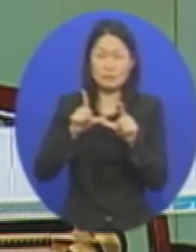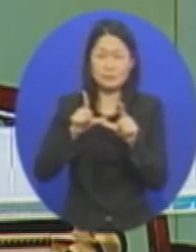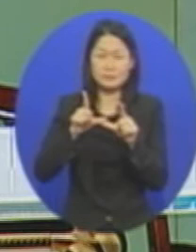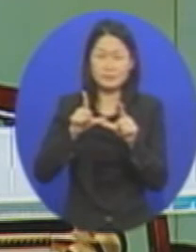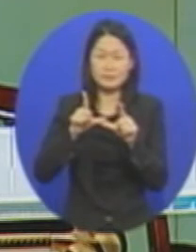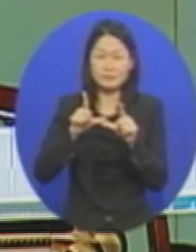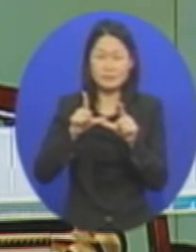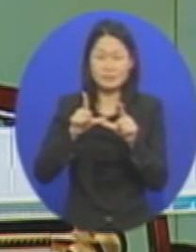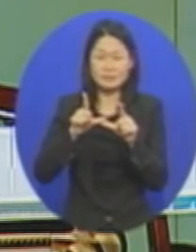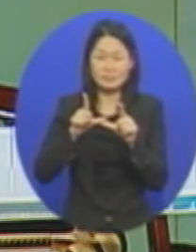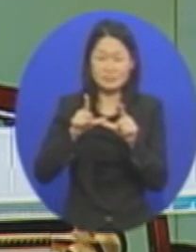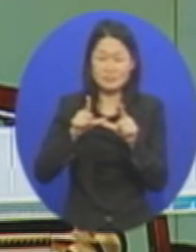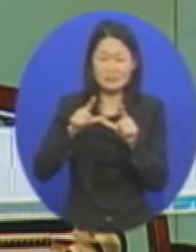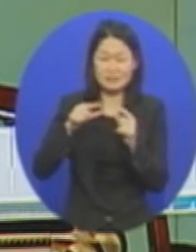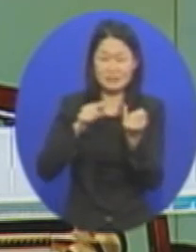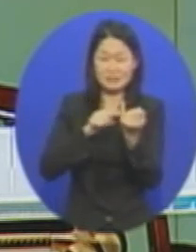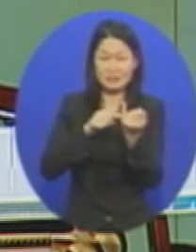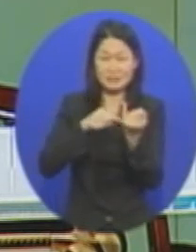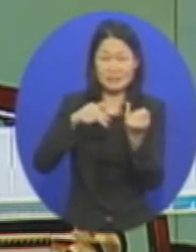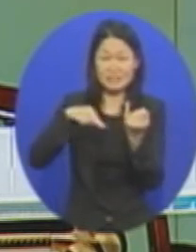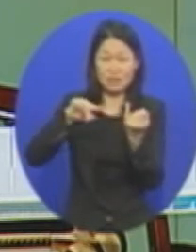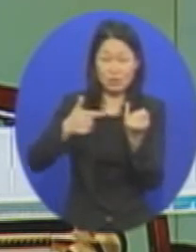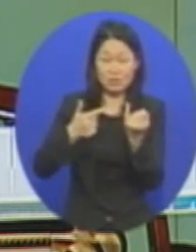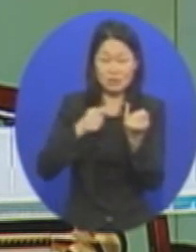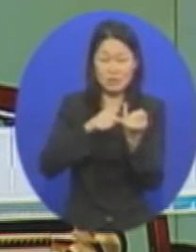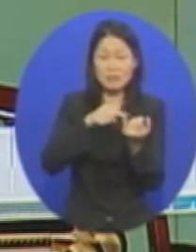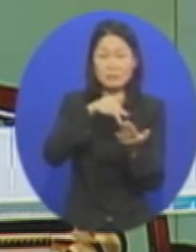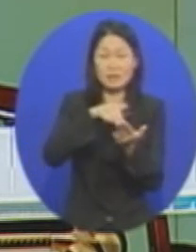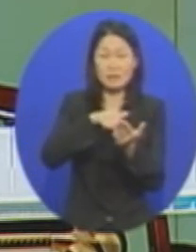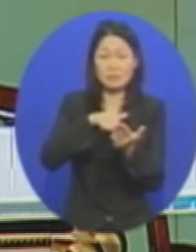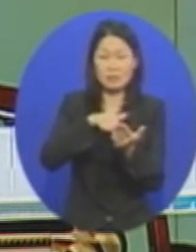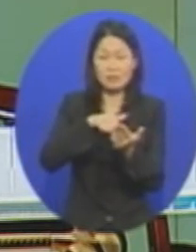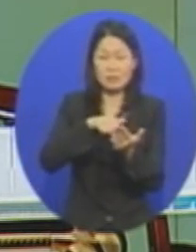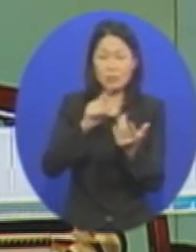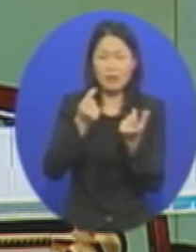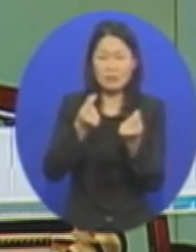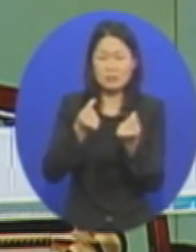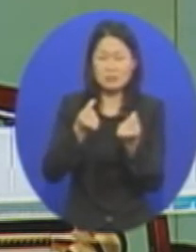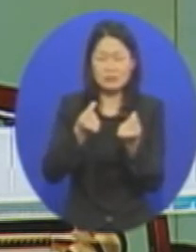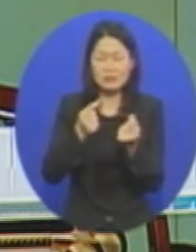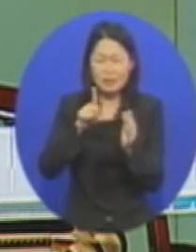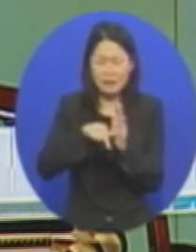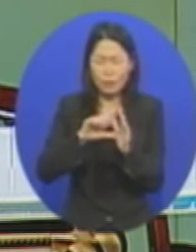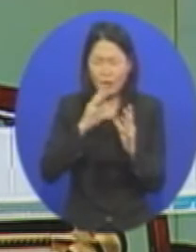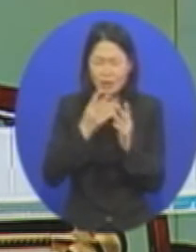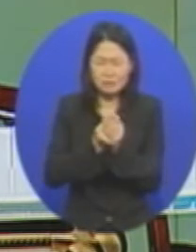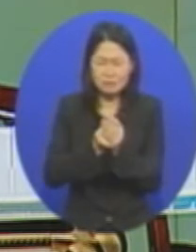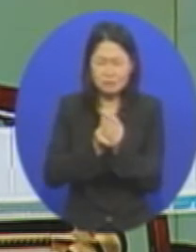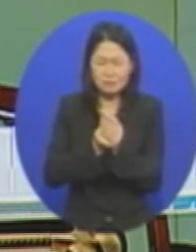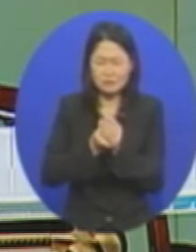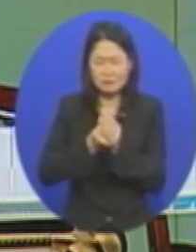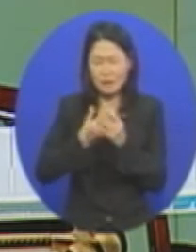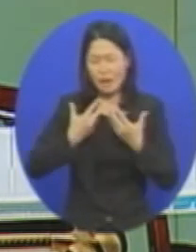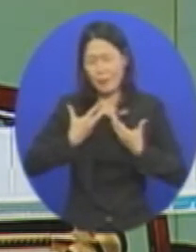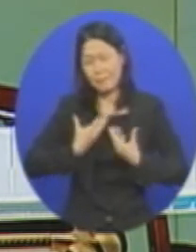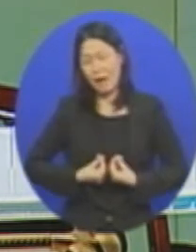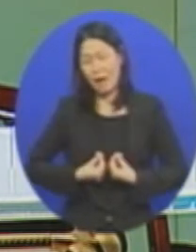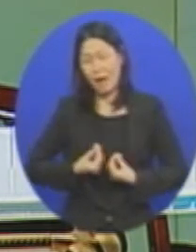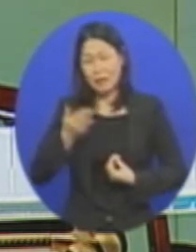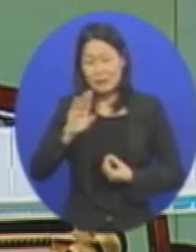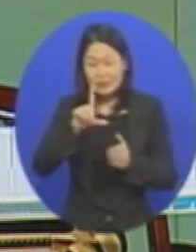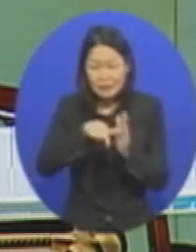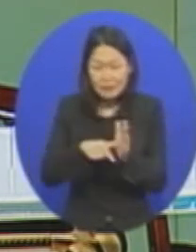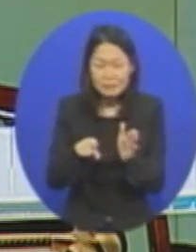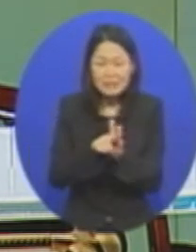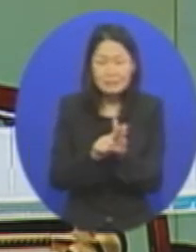이제 지 전에 같은 경우가 되면 여기서 다 무너지는 거죠 그런데 그때 기적이 믿음의 기적이